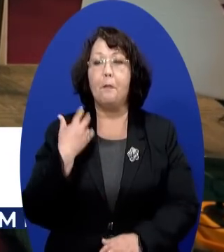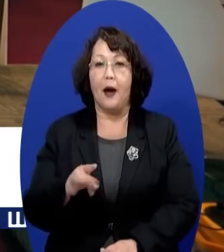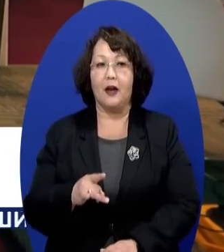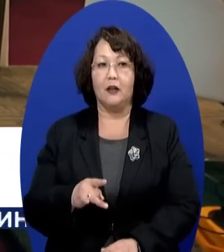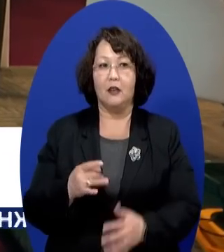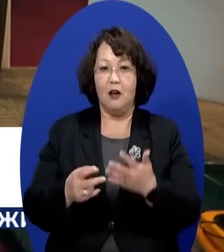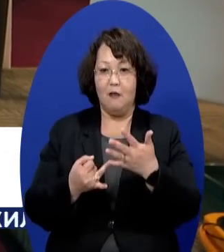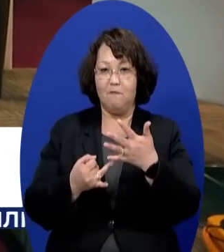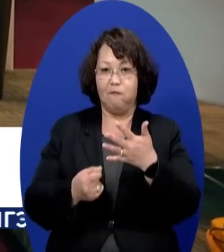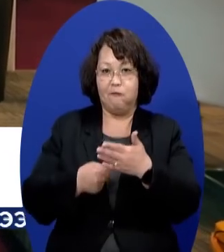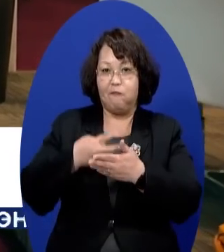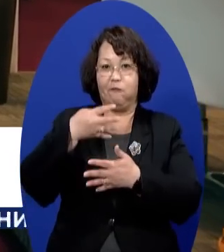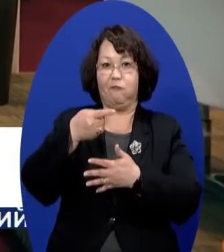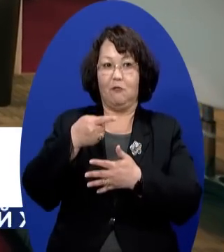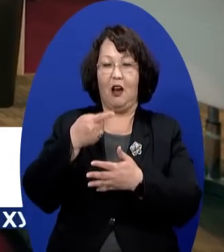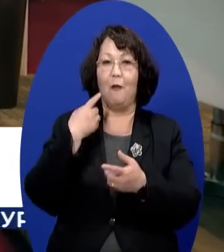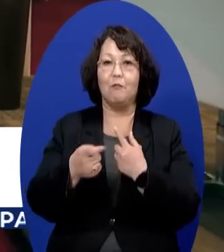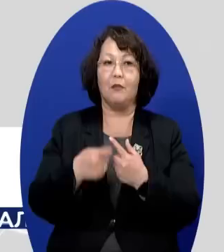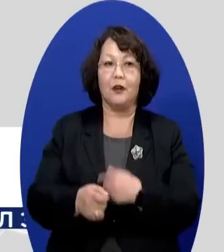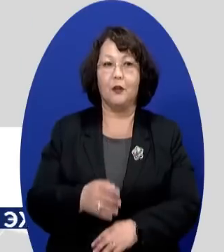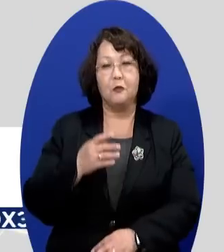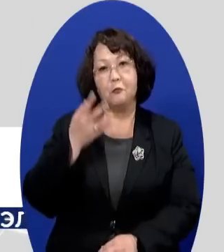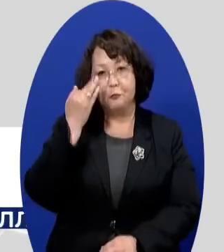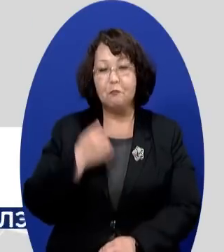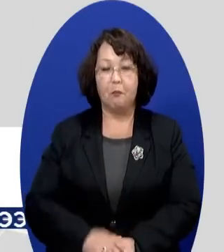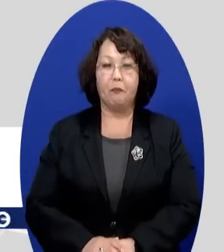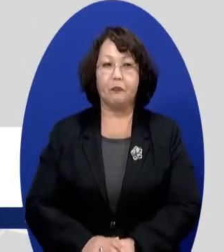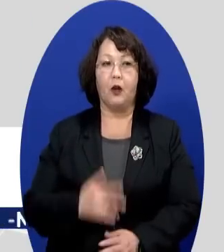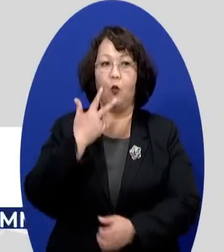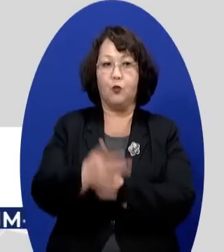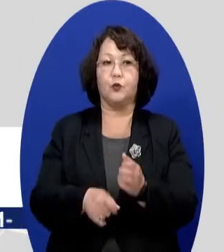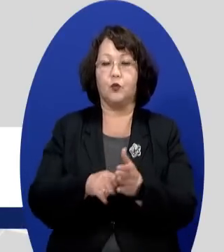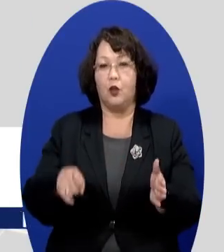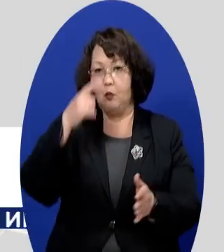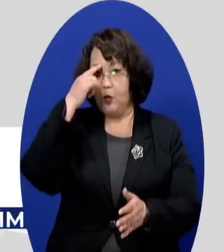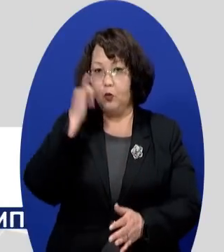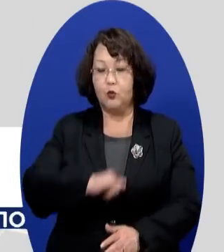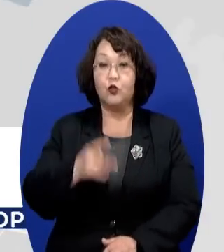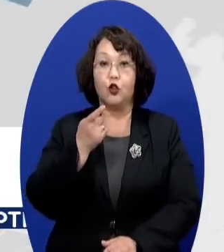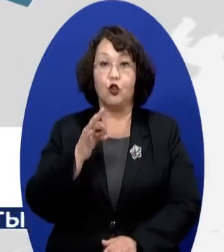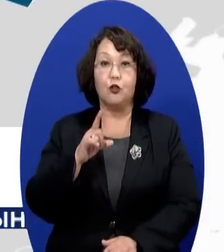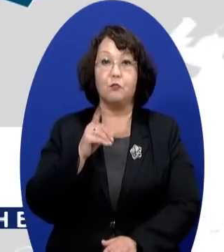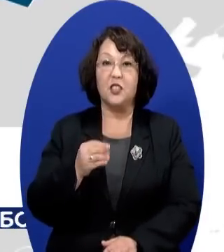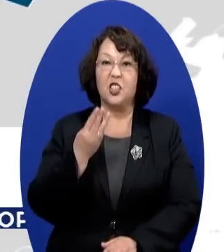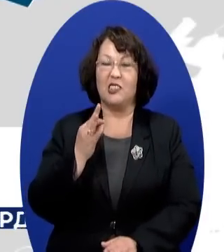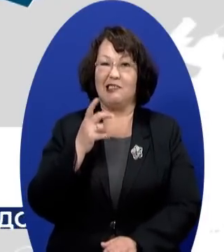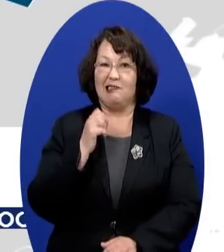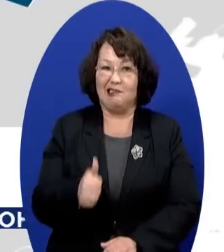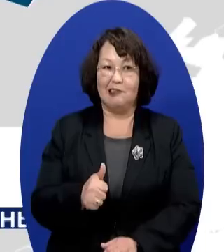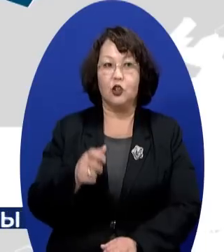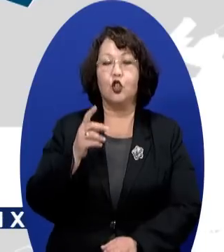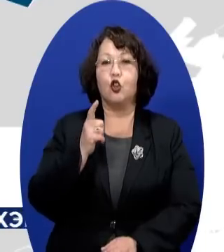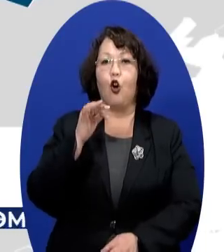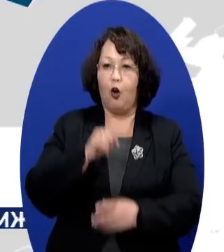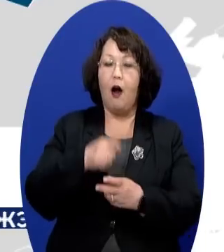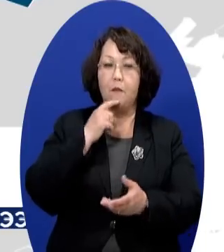болно гэдэг нь бол бид нарт тийм хол биш гэж харж байгаа. 3 жилийн хугацаанд Монголын хөрөнгийн биржийн топ 20 индекс багтаж хөрөнгө оруулагчдаа